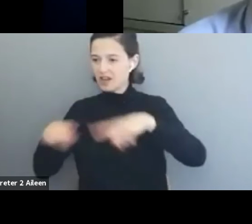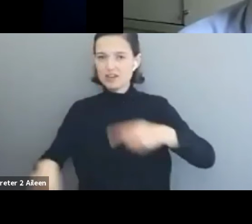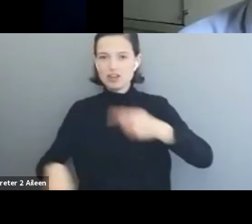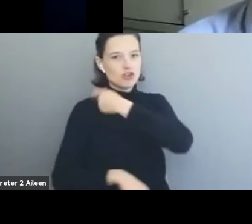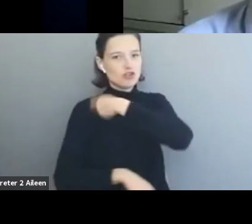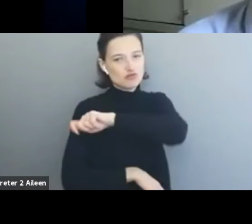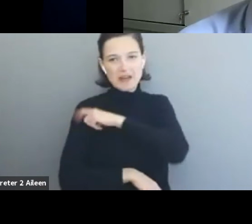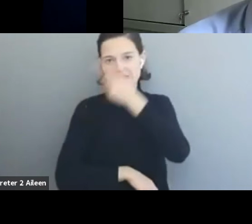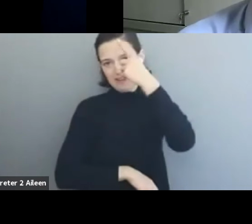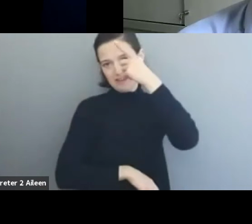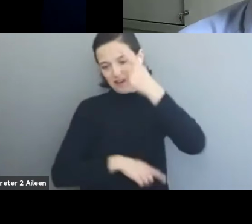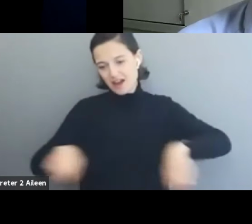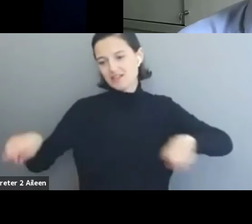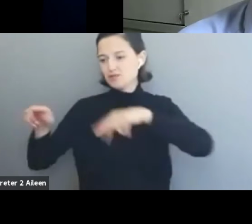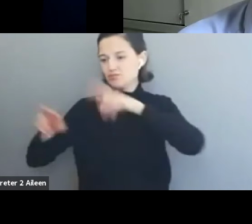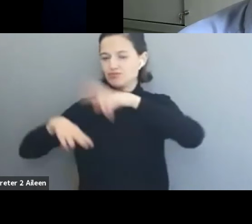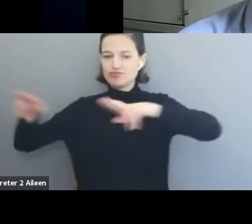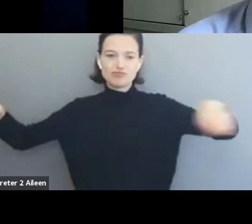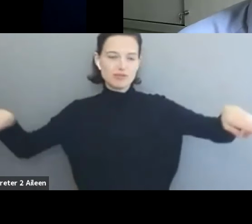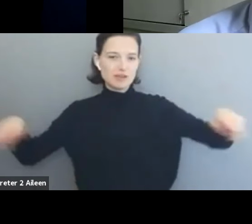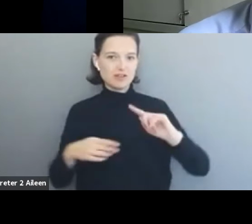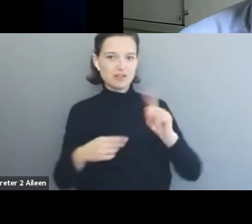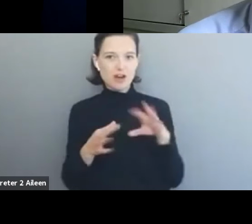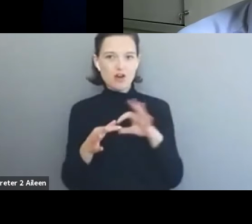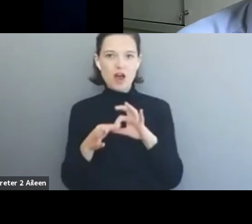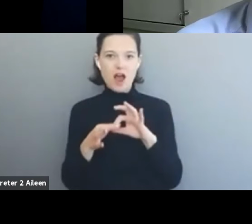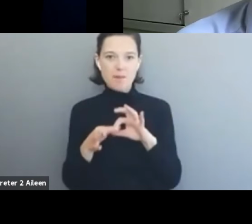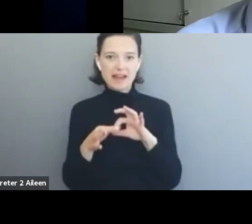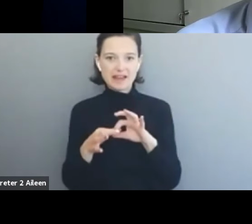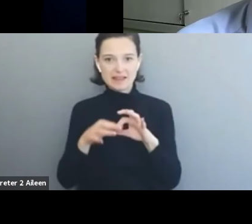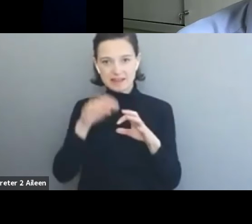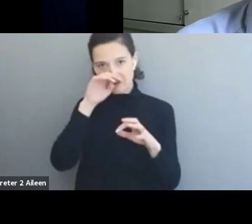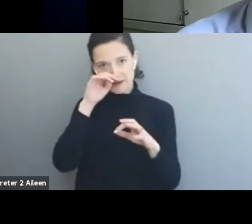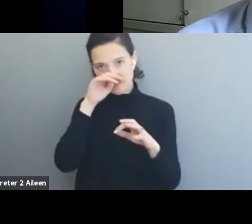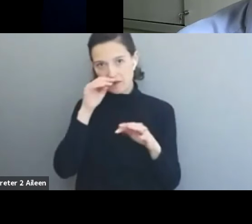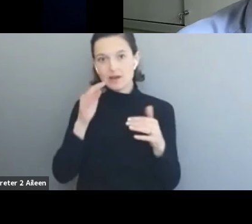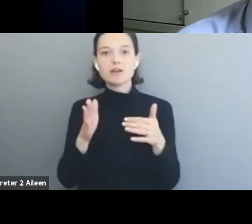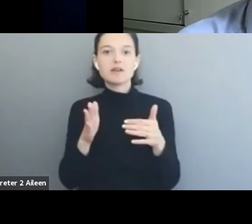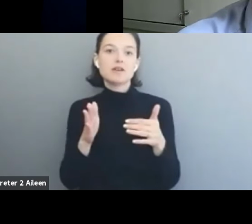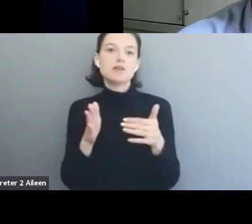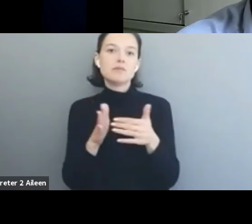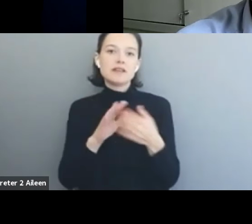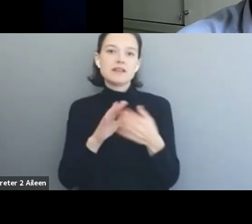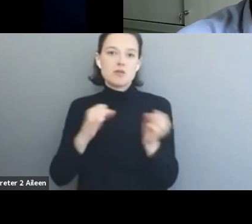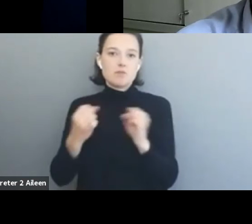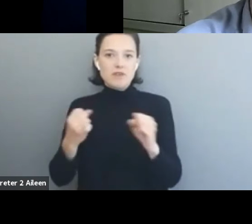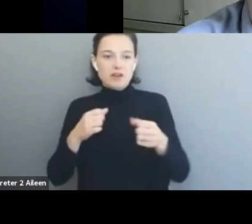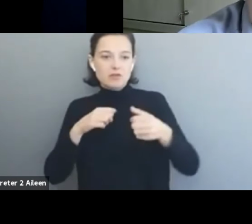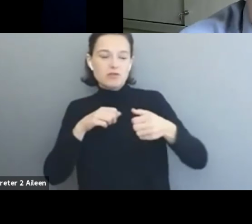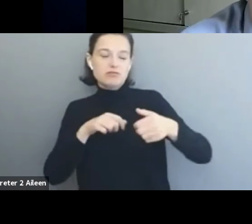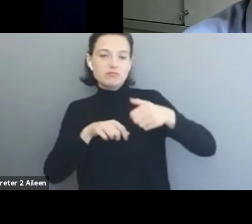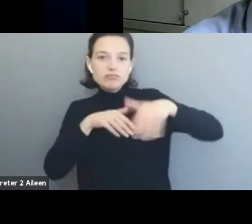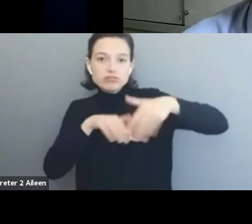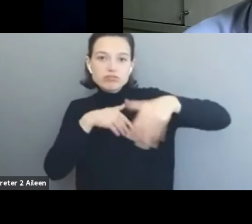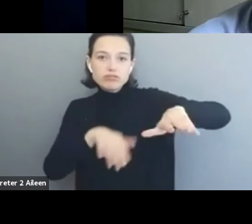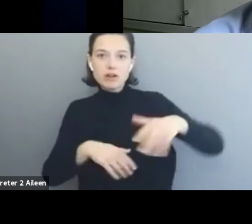auch davon abhängt, wie stark die jeweiligen Behindertenbewegungen dort sind, weil in Spanien mit der ONCE zum Beispiel gibt